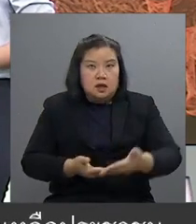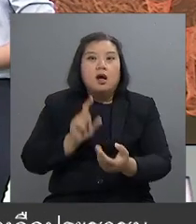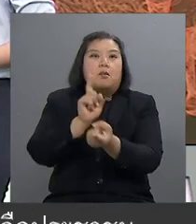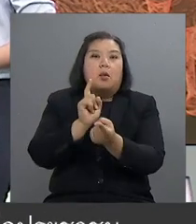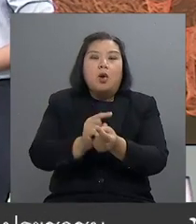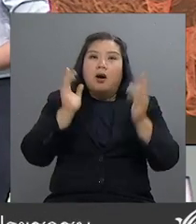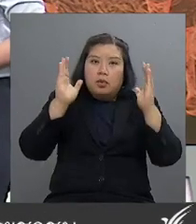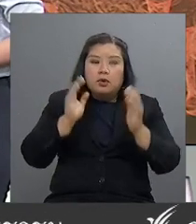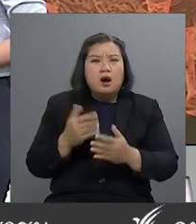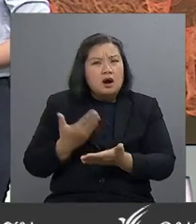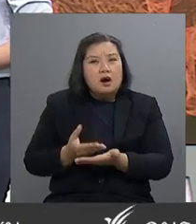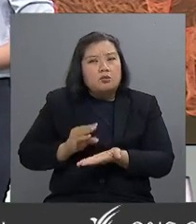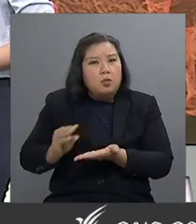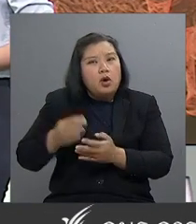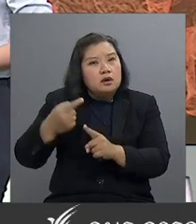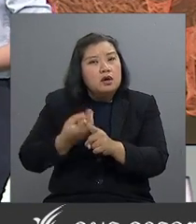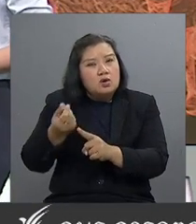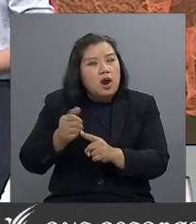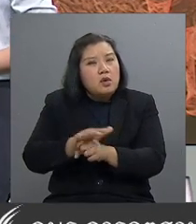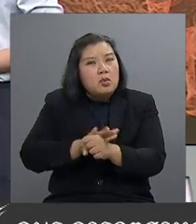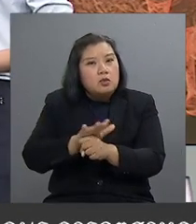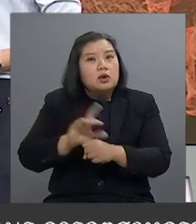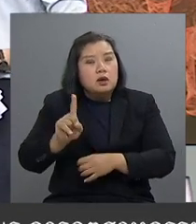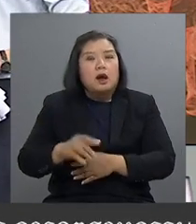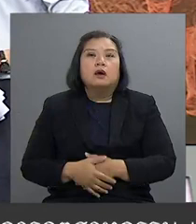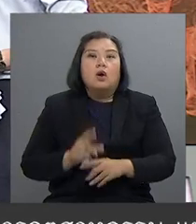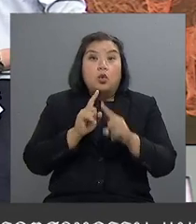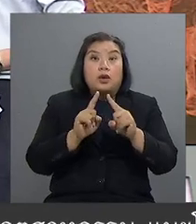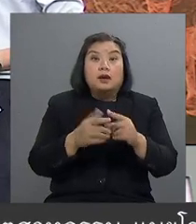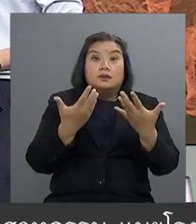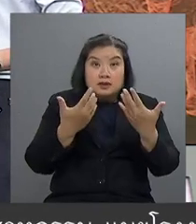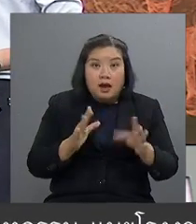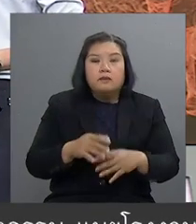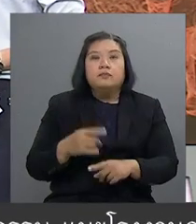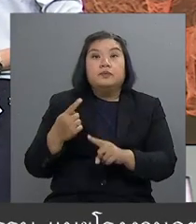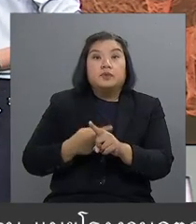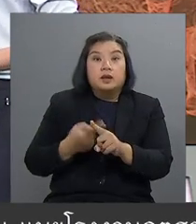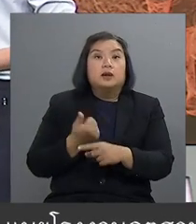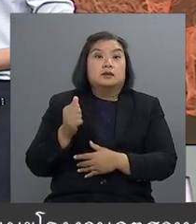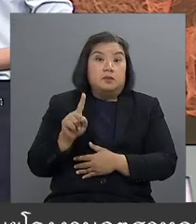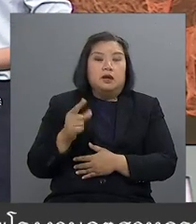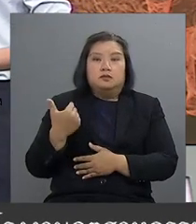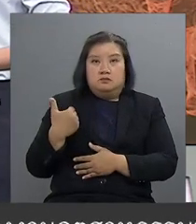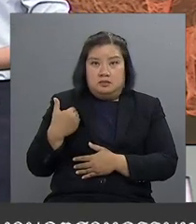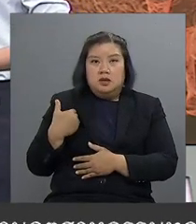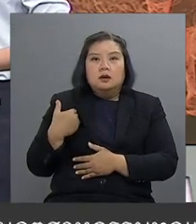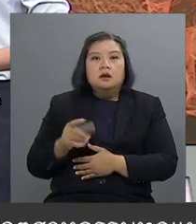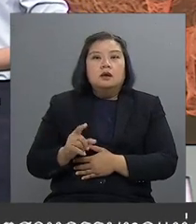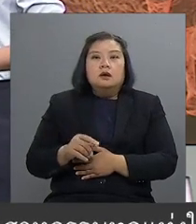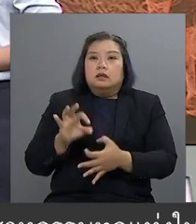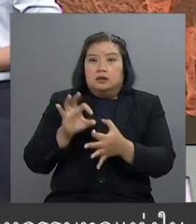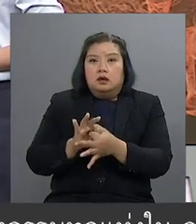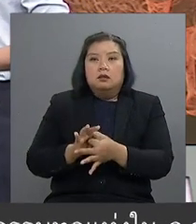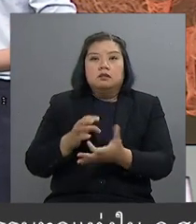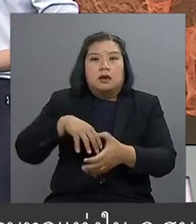จ่ายไว้นะคะเพราะผ่านไป 2เดือนเท่านั้นค่ะเดือนพฤศจิกายนเดือนล่าสุดที่เครดิตบูโรมีข้อมูลก็เพราะว่ามาตรการการปรับโครงสร้าง